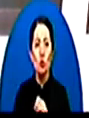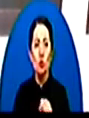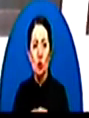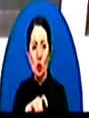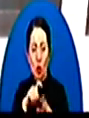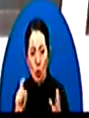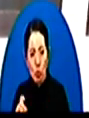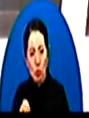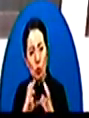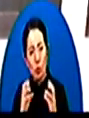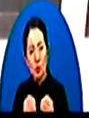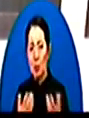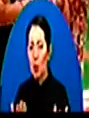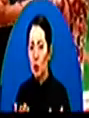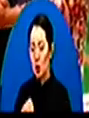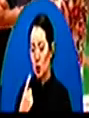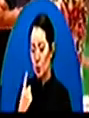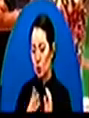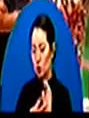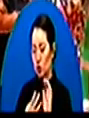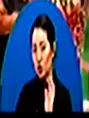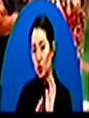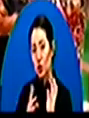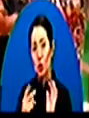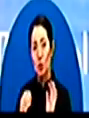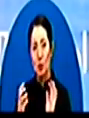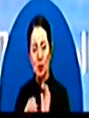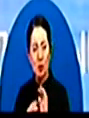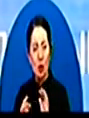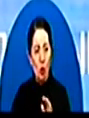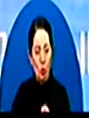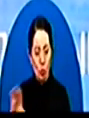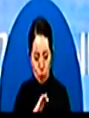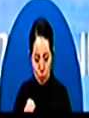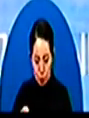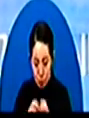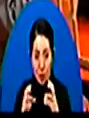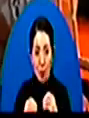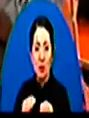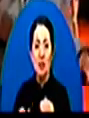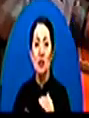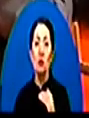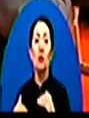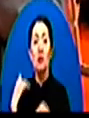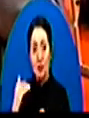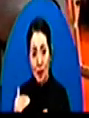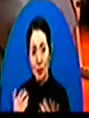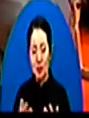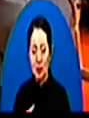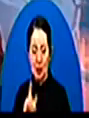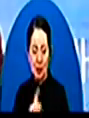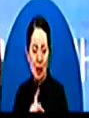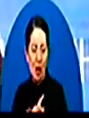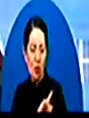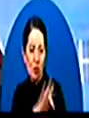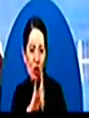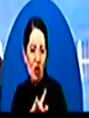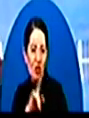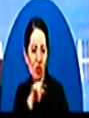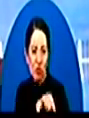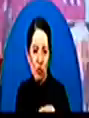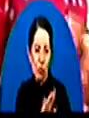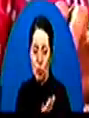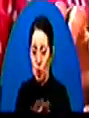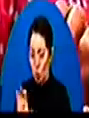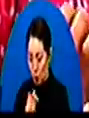байгуулалт 1990-2012 онд тус суманд хийгдсэн нийт бүтээн байгуулалтаас давжээ. Заавал хот газар бараадахгүйгээр сумандаа тогтой